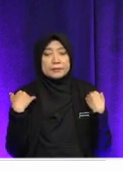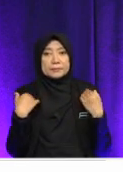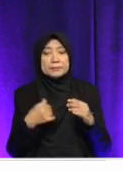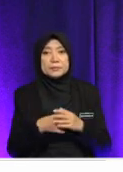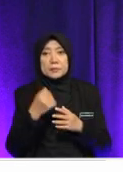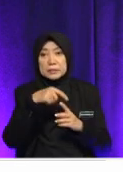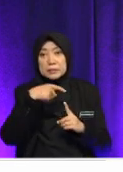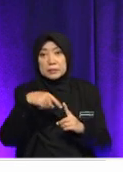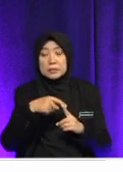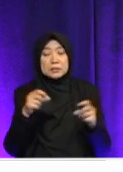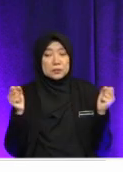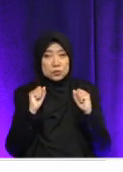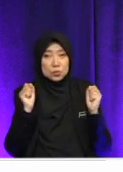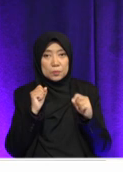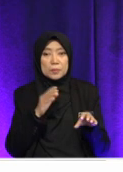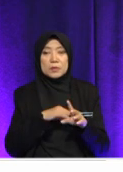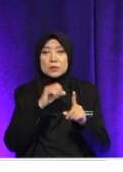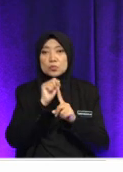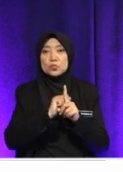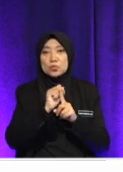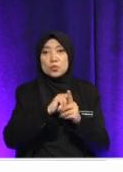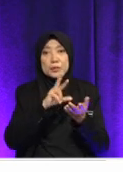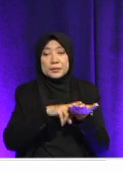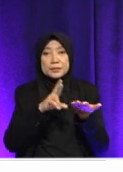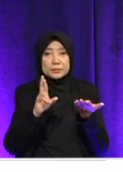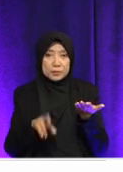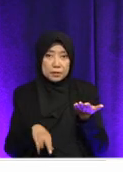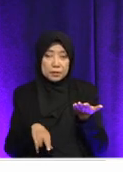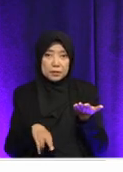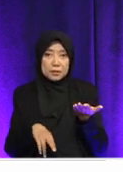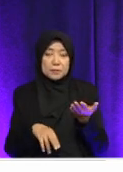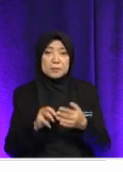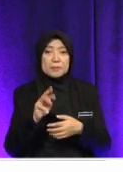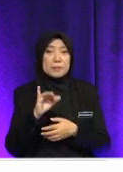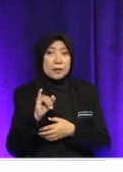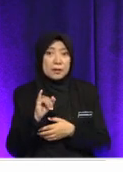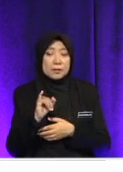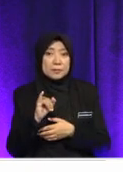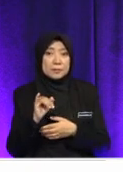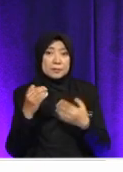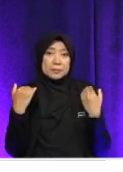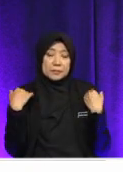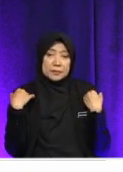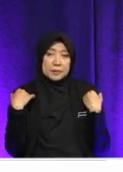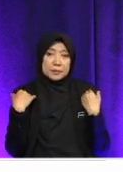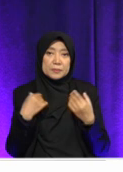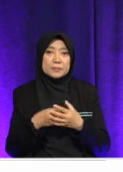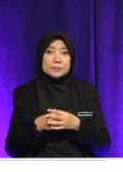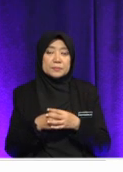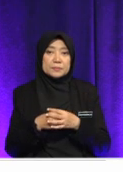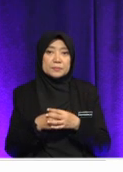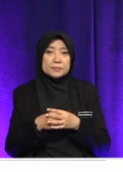ia di sejukkan pada suhu yang rendah suhu yang pertama ini kita guna mr.i Yang kedua kita ada rezenant magnetik